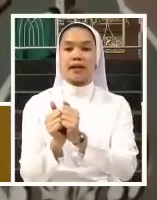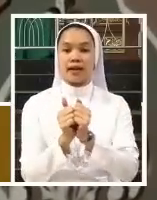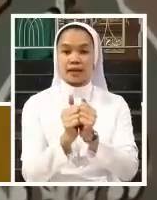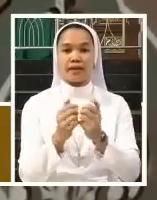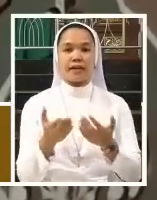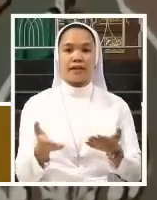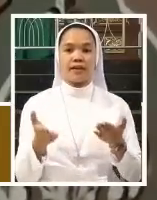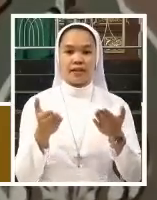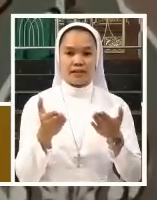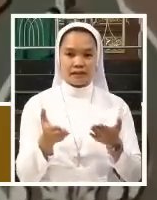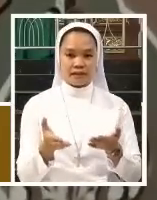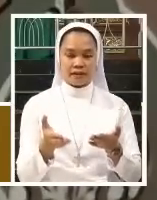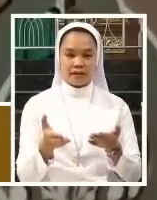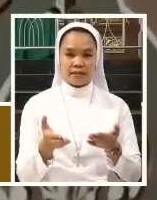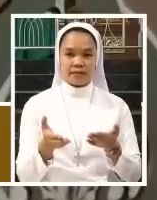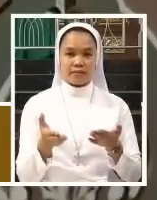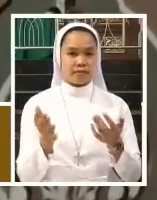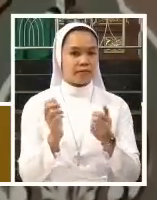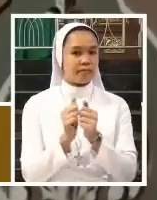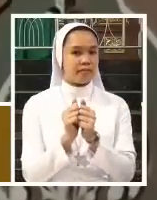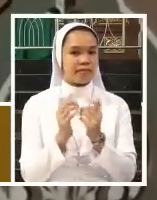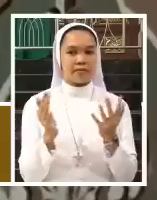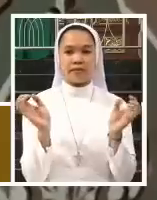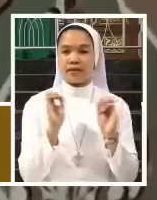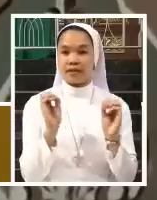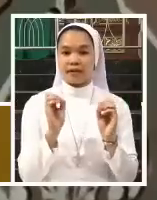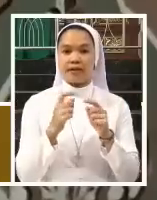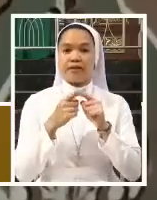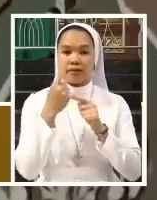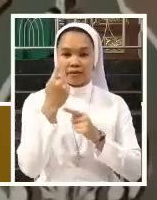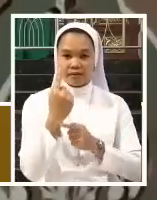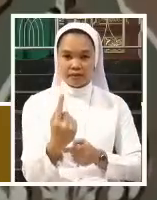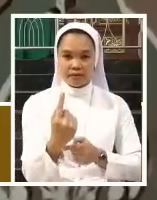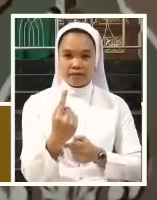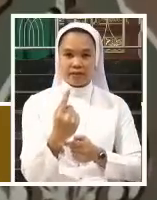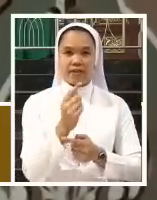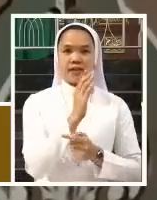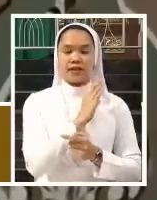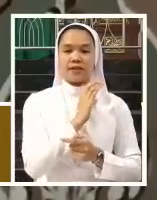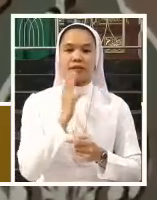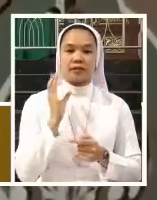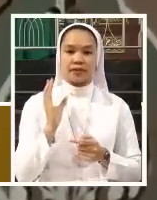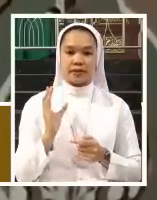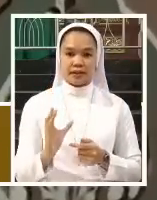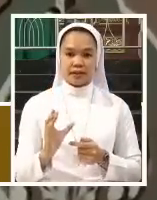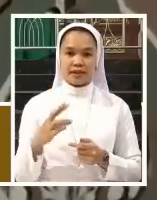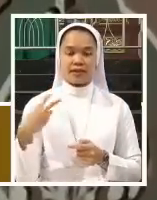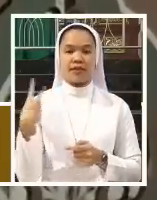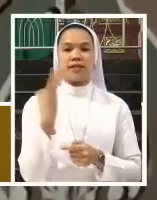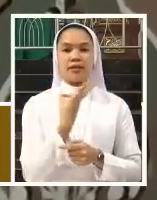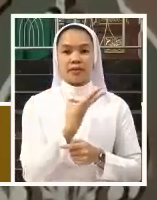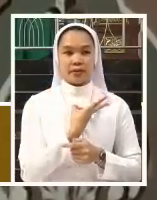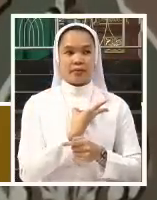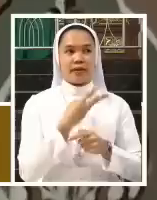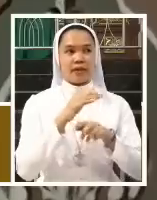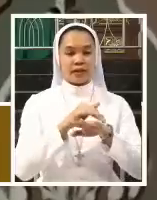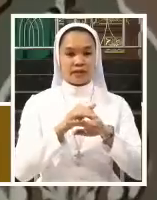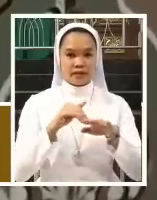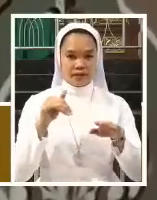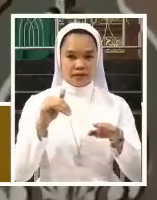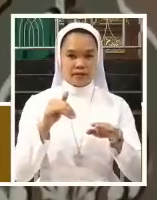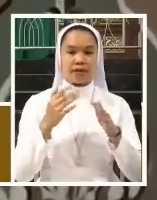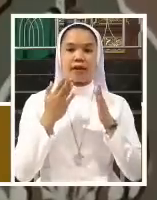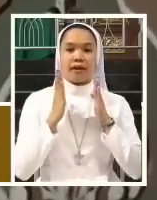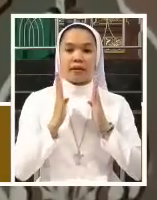yan, mayuman kundi si Kristo. Kita ang inapudang hawak